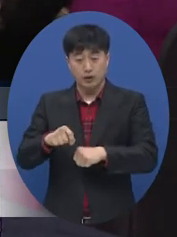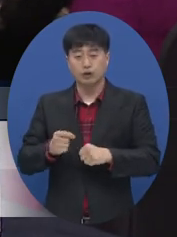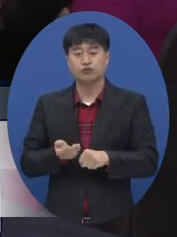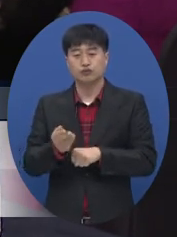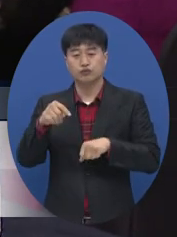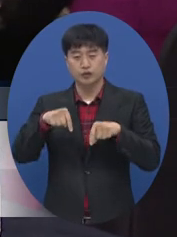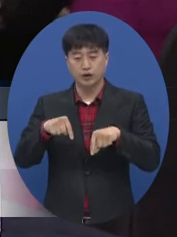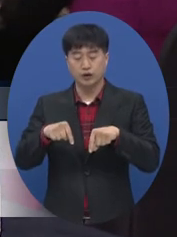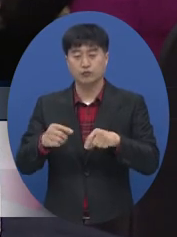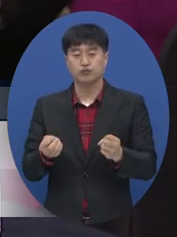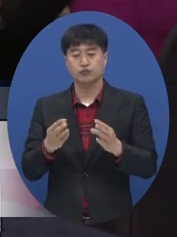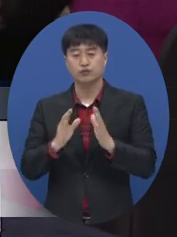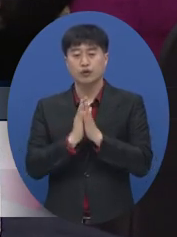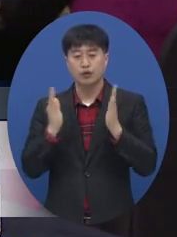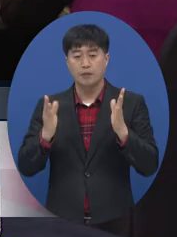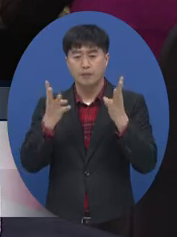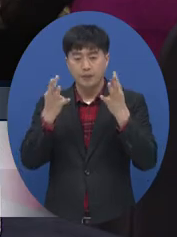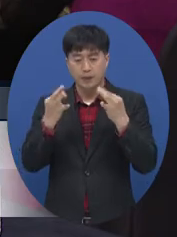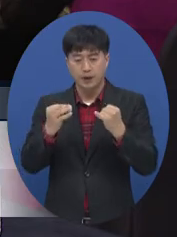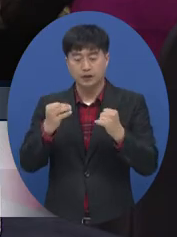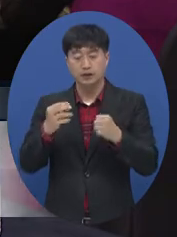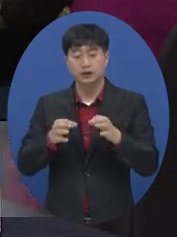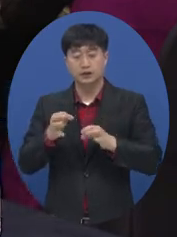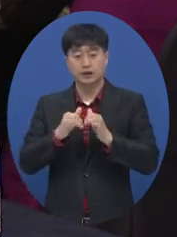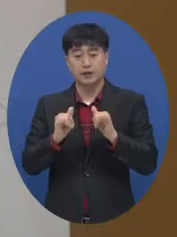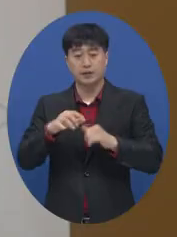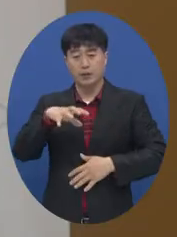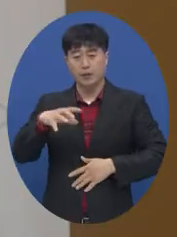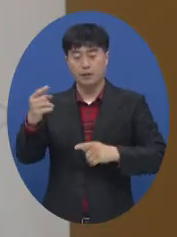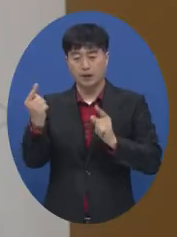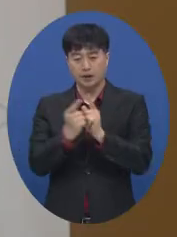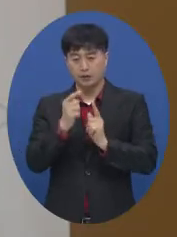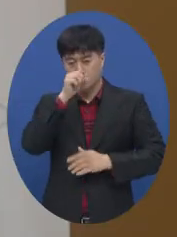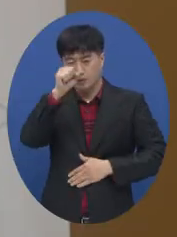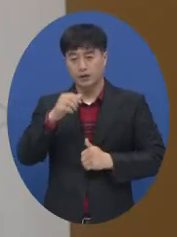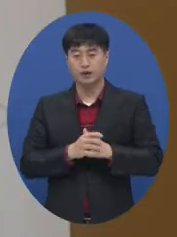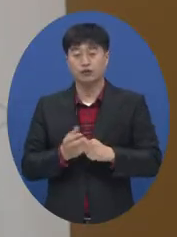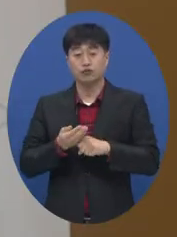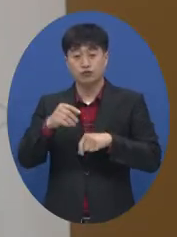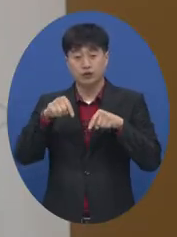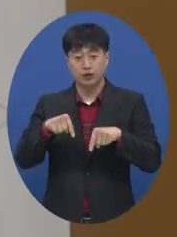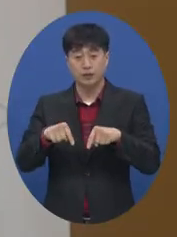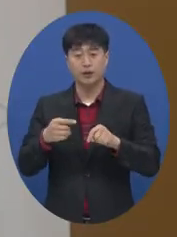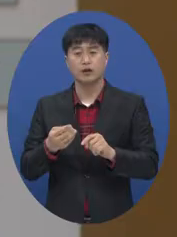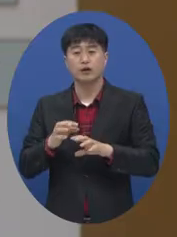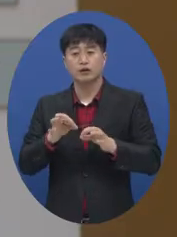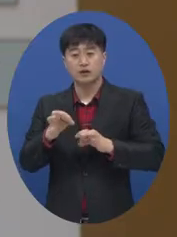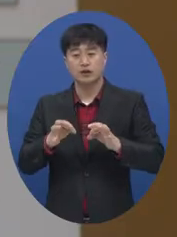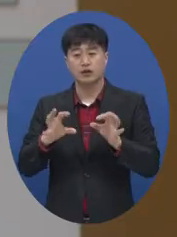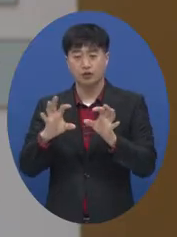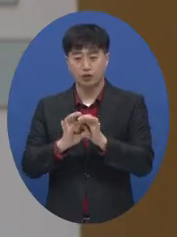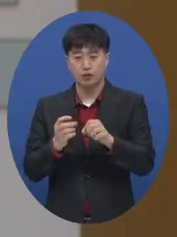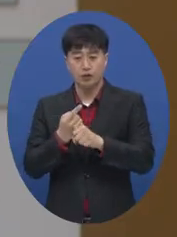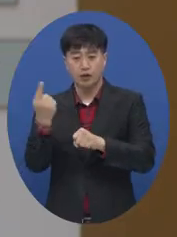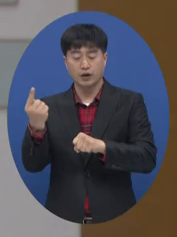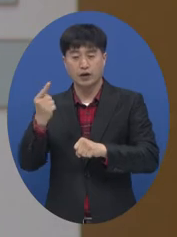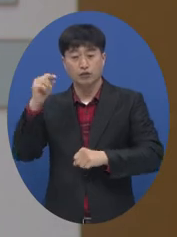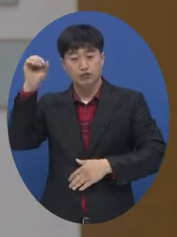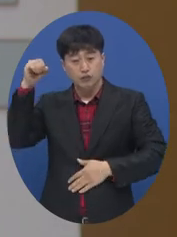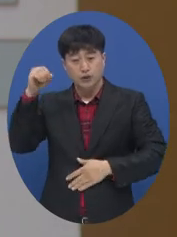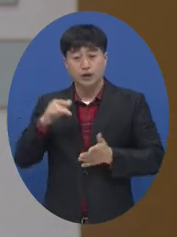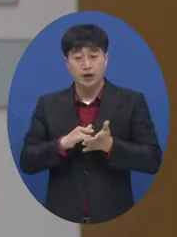열어주셔서 많은 바이어들을 한 자리에서 만날 수 있게 되어서 되게 좋았고. 수출 상담회는 바이어 연결뿐 아니라